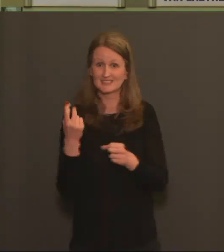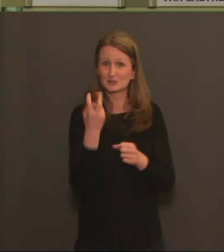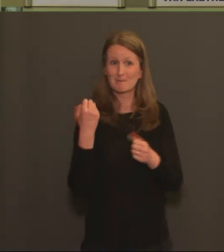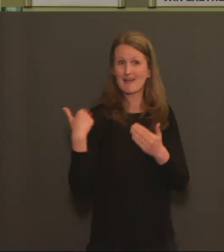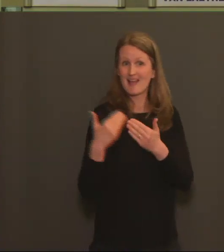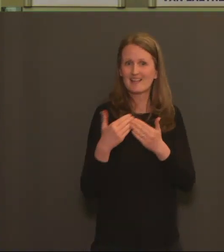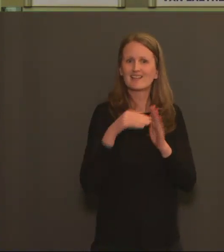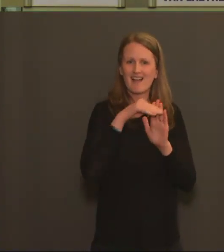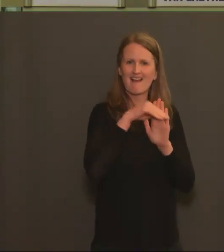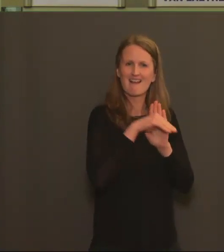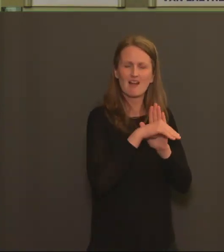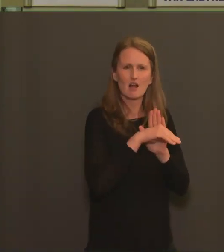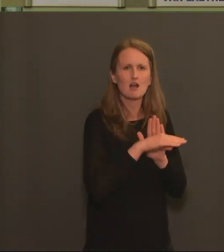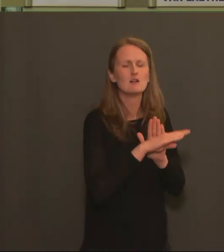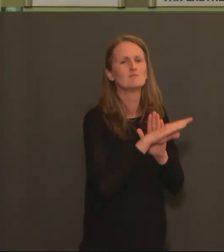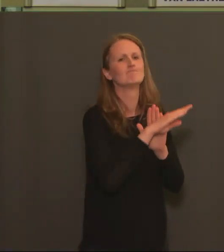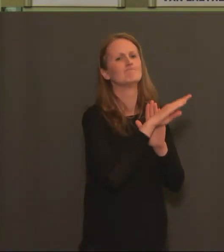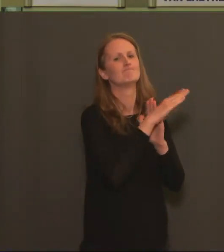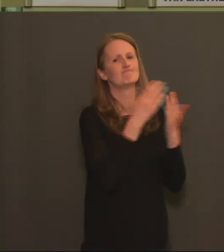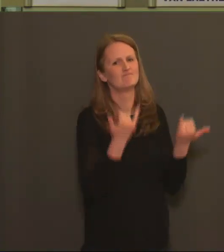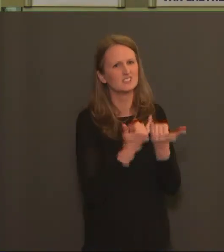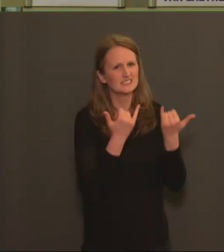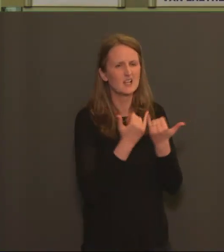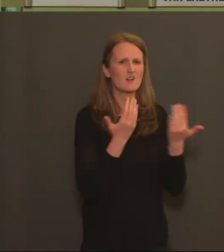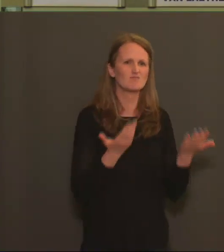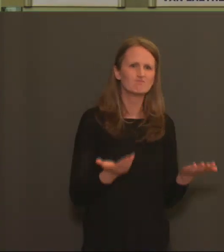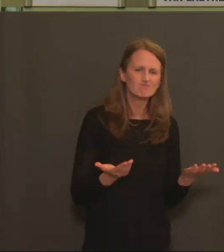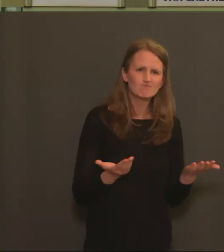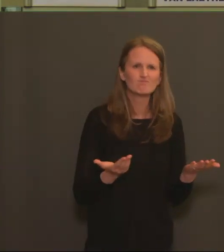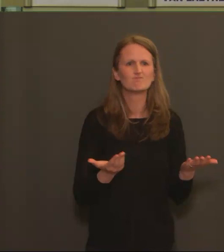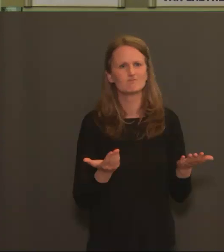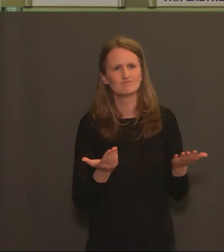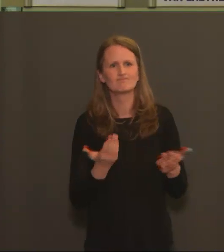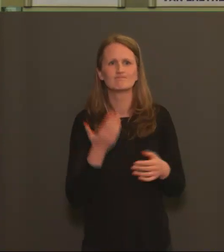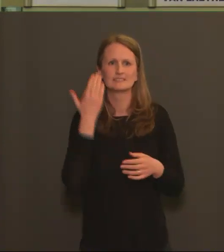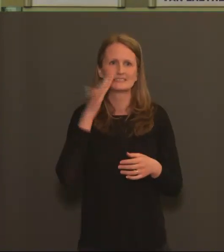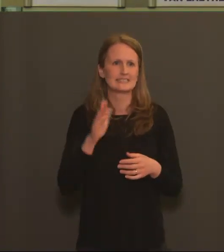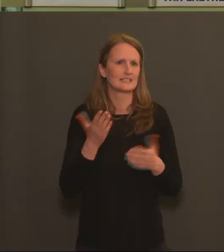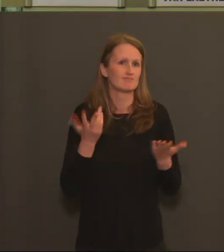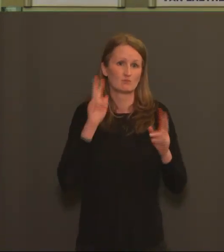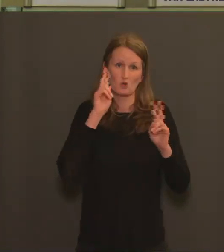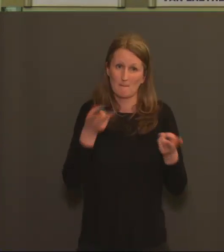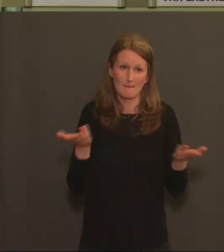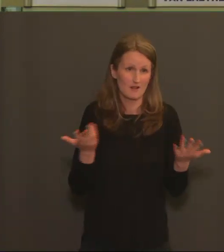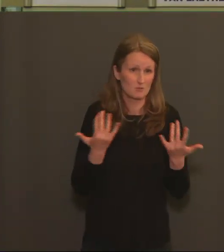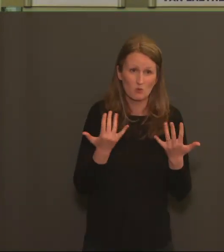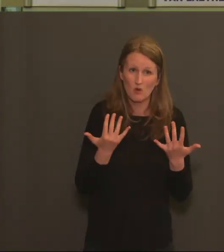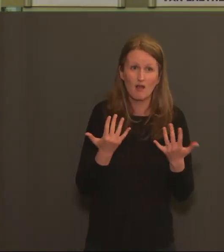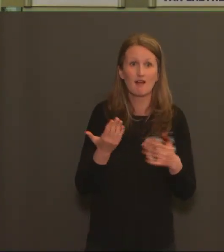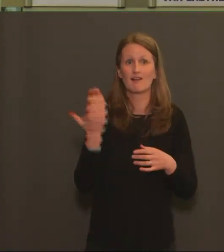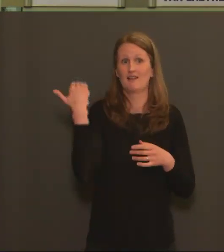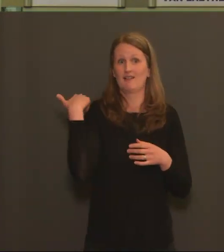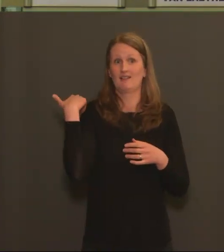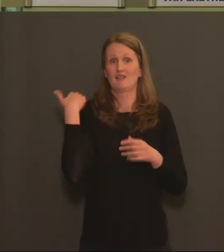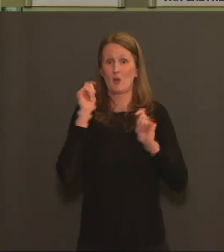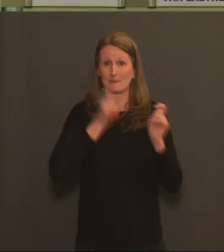légère augmentation. C'était, je dirais, malheureusement inévitable après la recrudescence des infections et des hospitalisations que